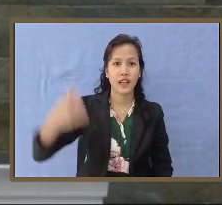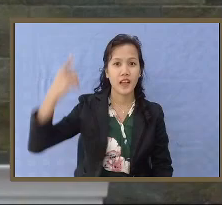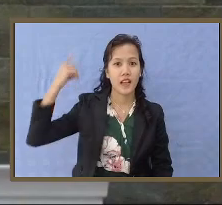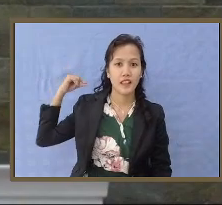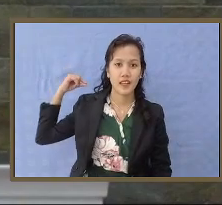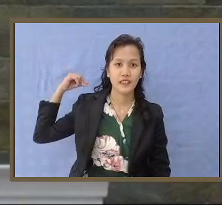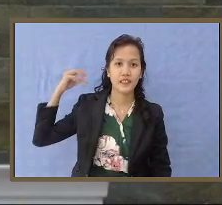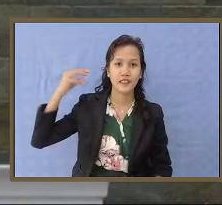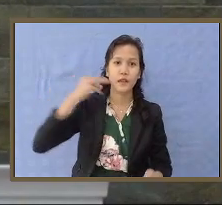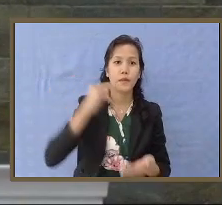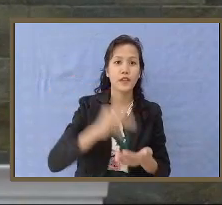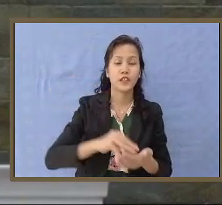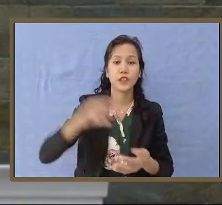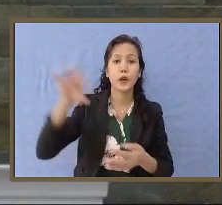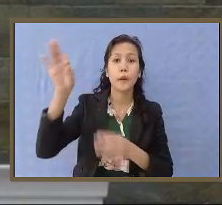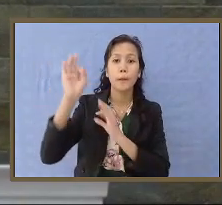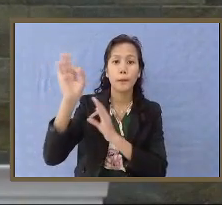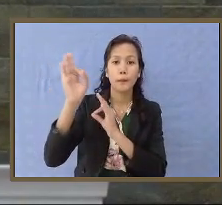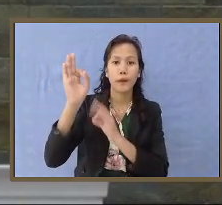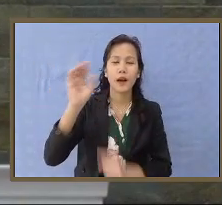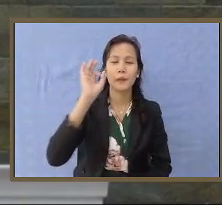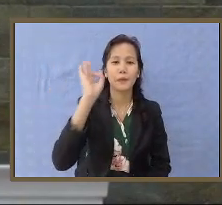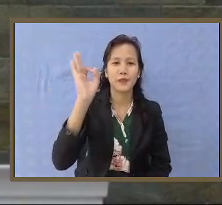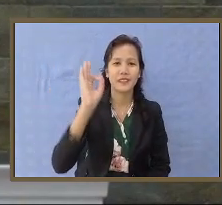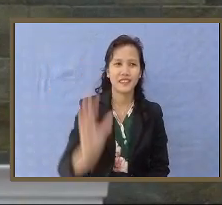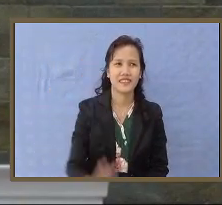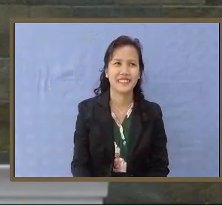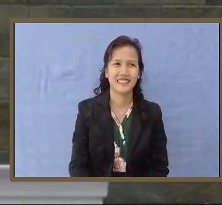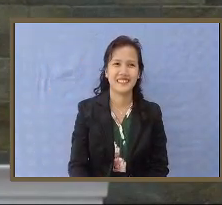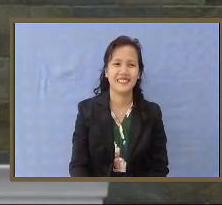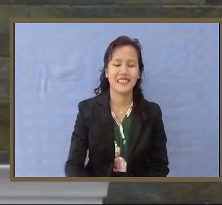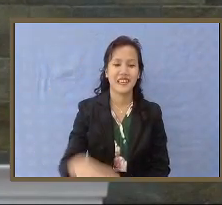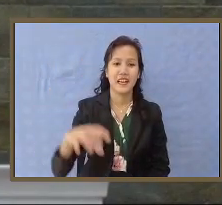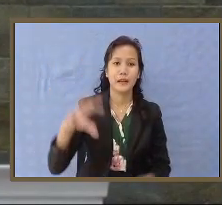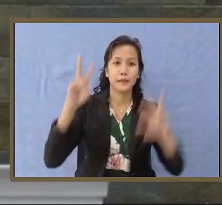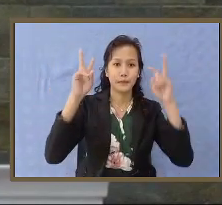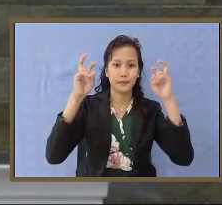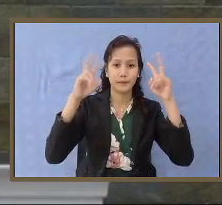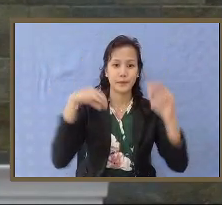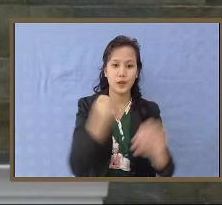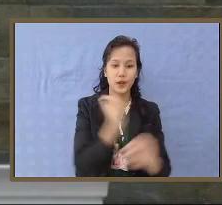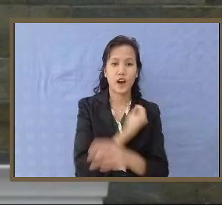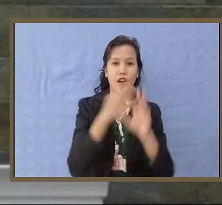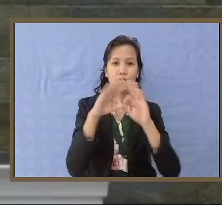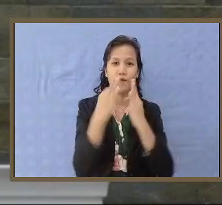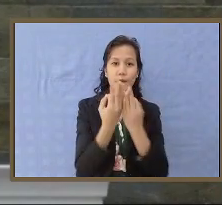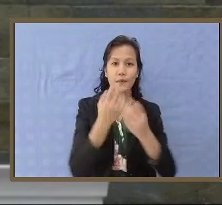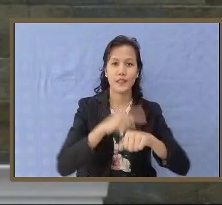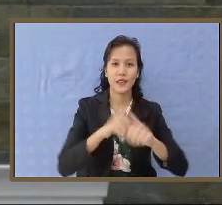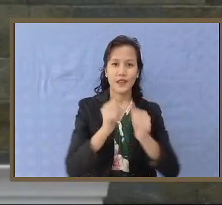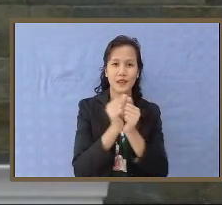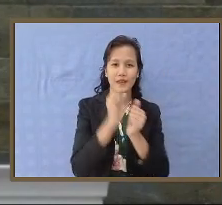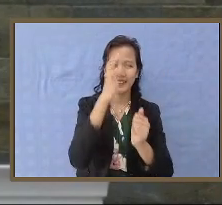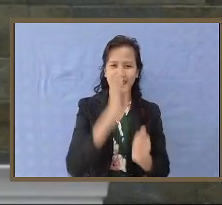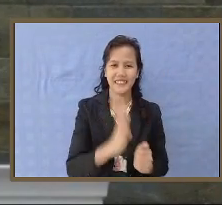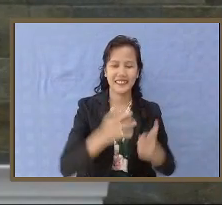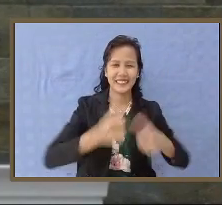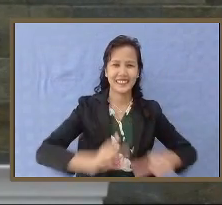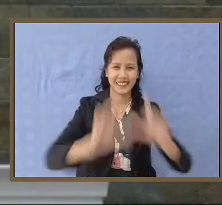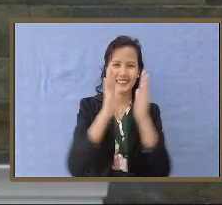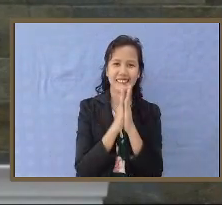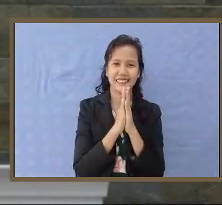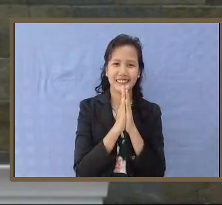series of messages on our family time with God. Tayo po'y manalangin. Dakilang Diyos, salamat